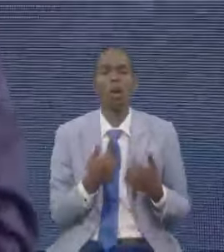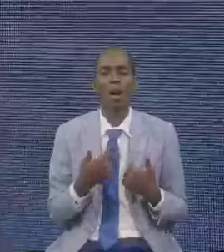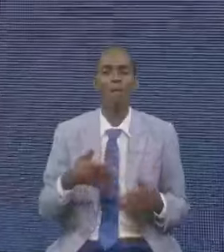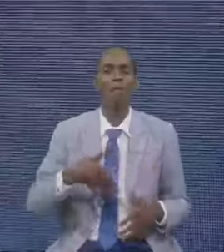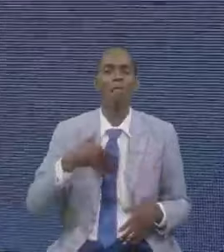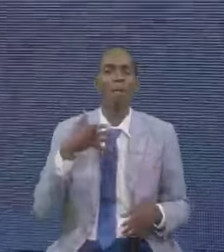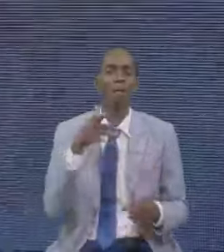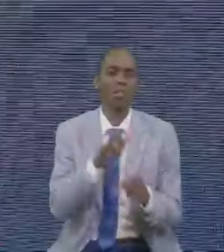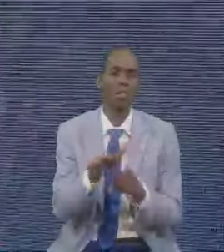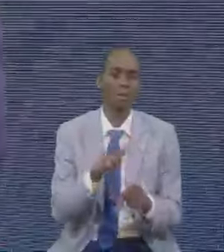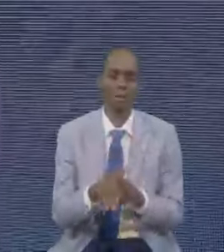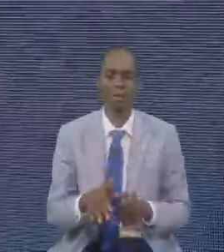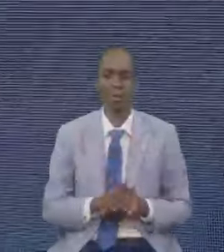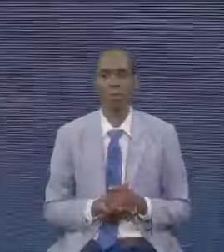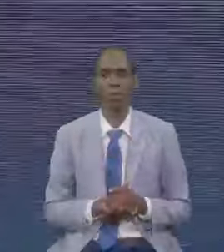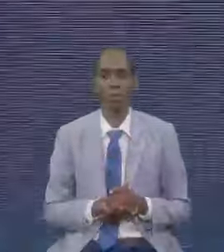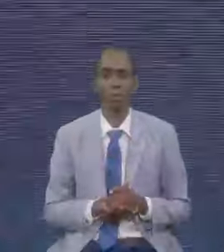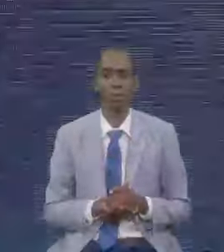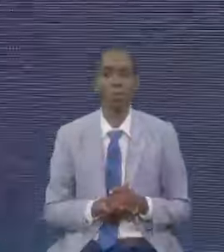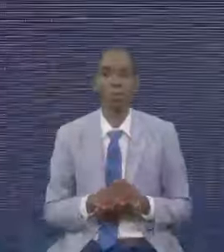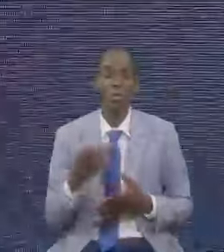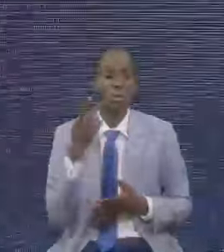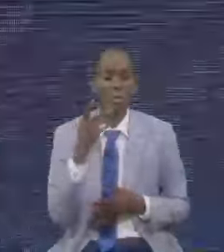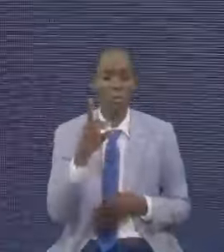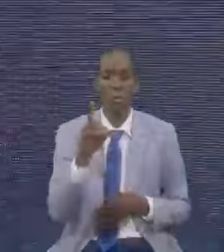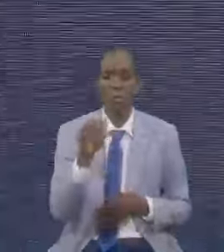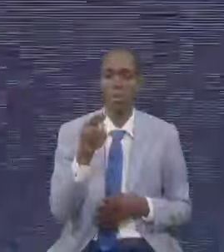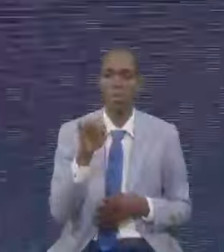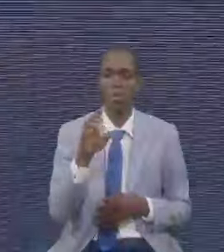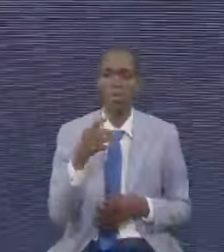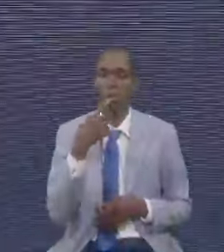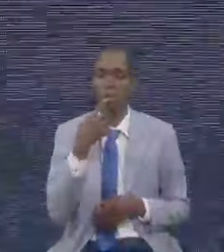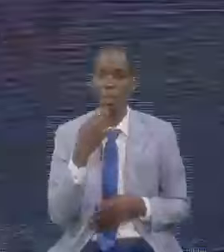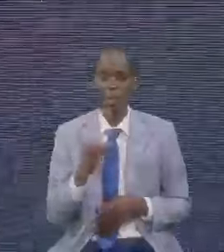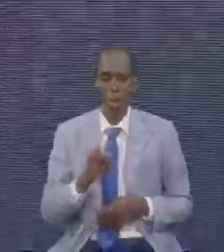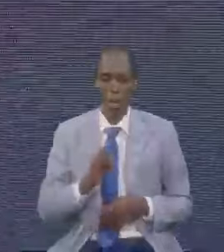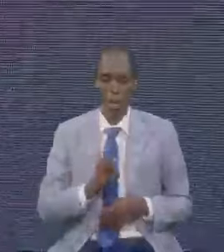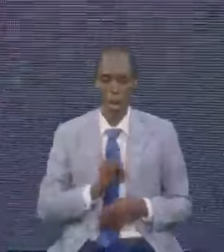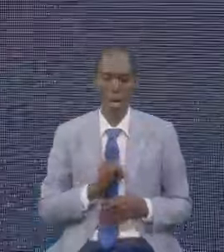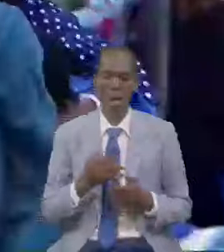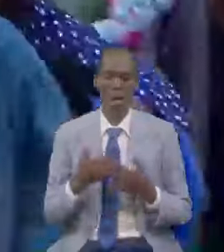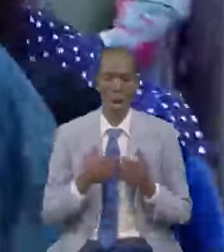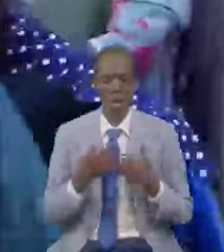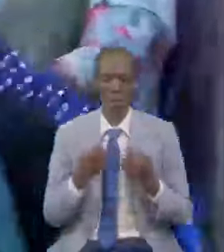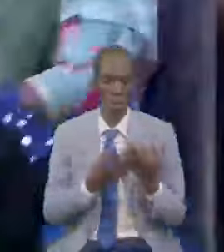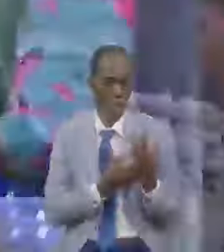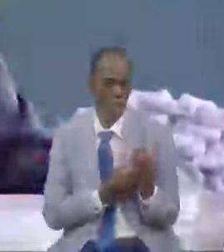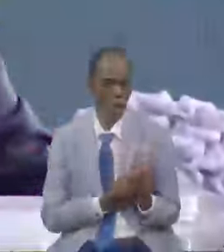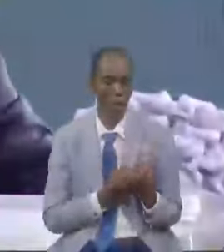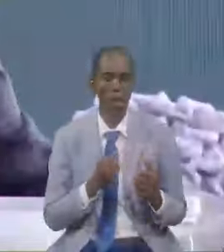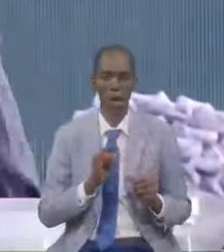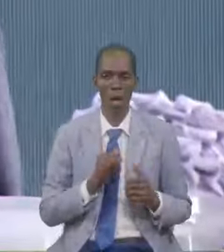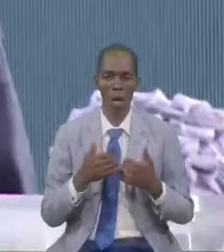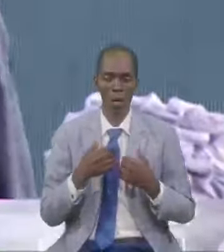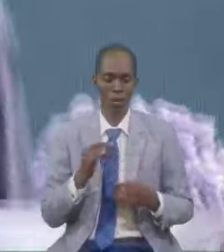మీరు అనుభూతి చెందింది ఇక చాలు. But David said, I have the confidence I have the conviction, I have